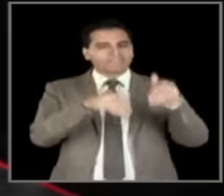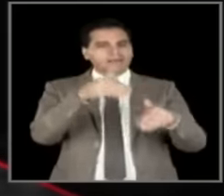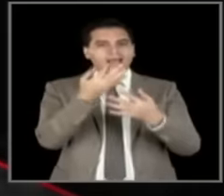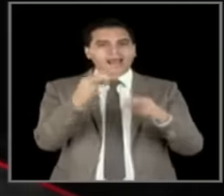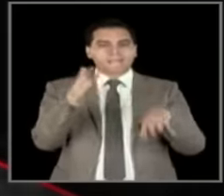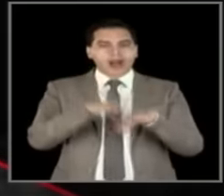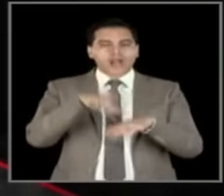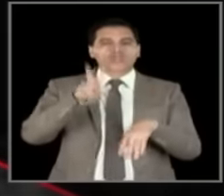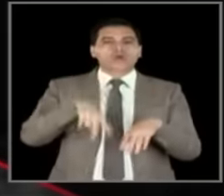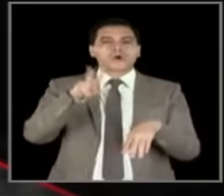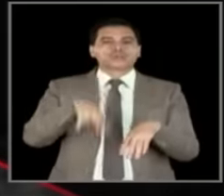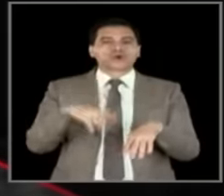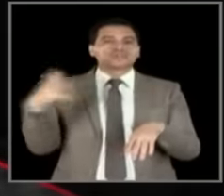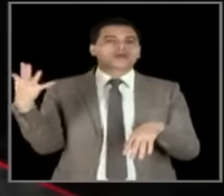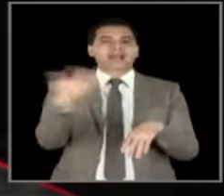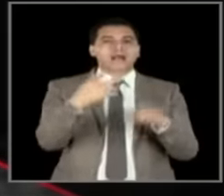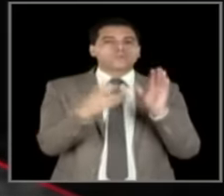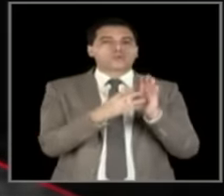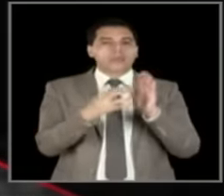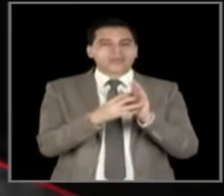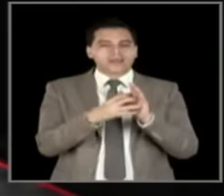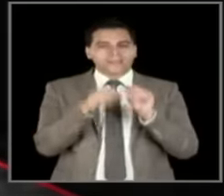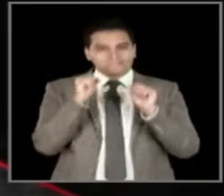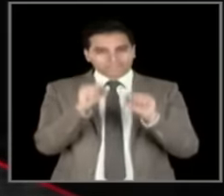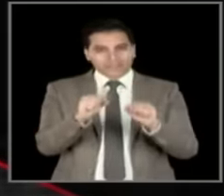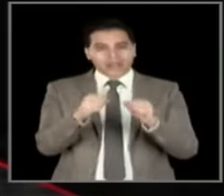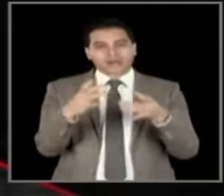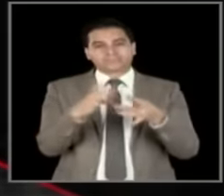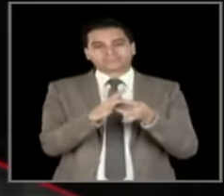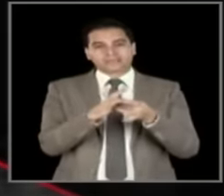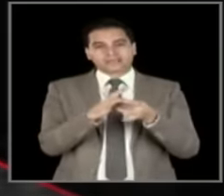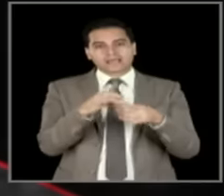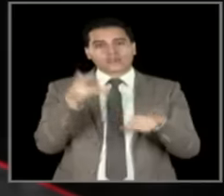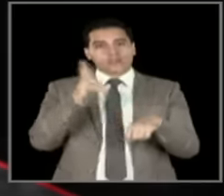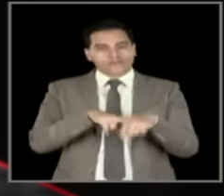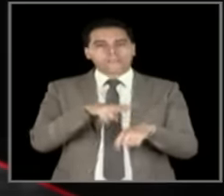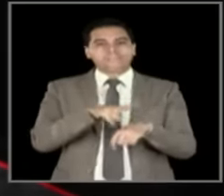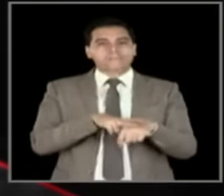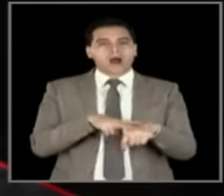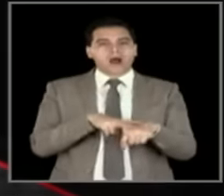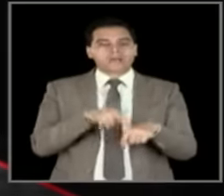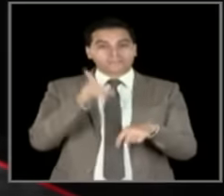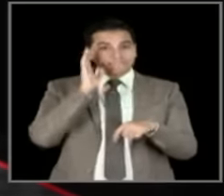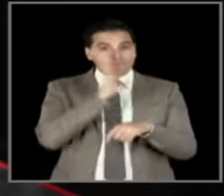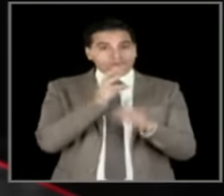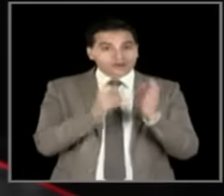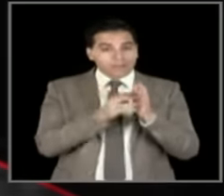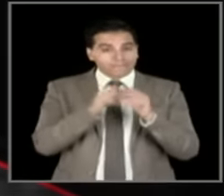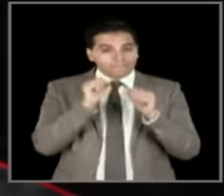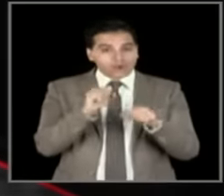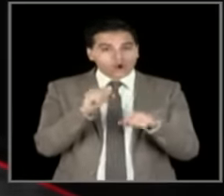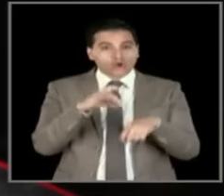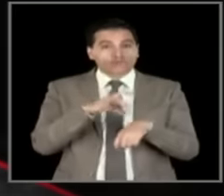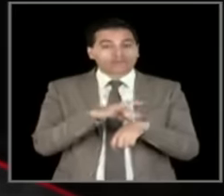بعدد 18 كلية علمية ونظرية فضلاً عن المعاهد من أبرز الكليات في الجامعة